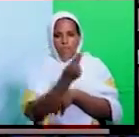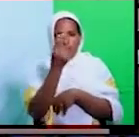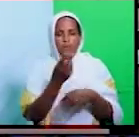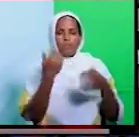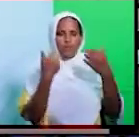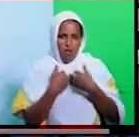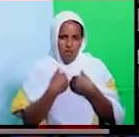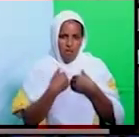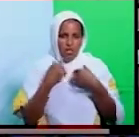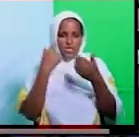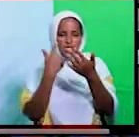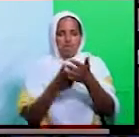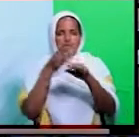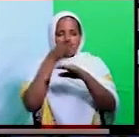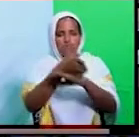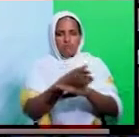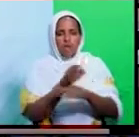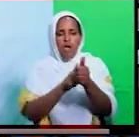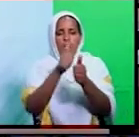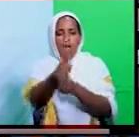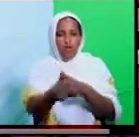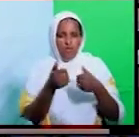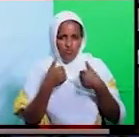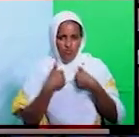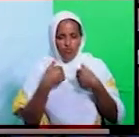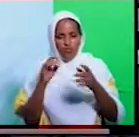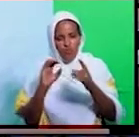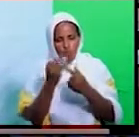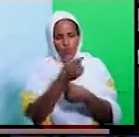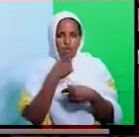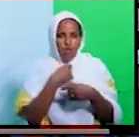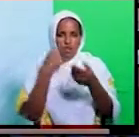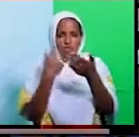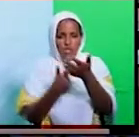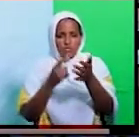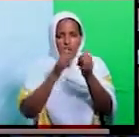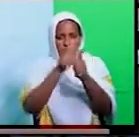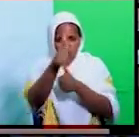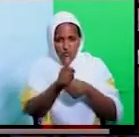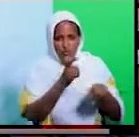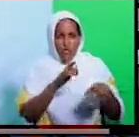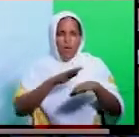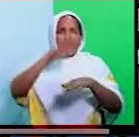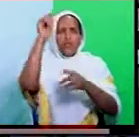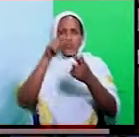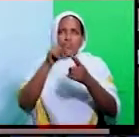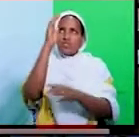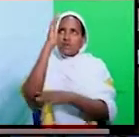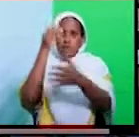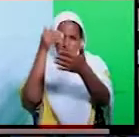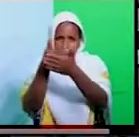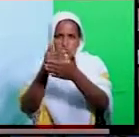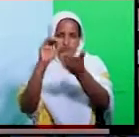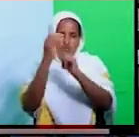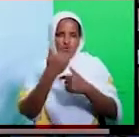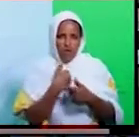እግዚአብሔር ለመውጣት ልክ ያዕቆብ እንዳየው መሰላል ከመሰላሉ በላይ እግዚአብሔር እንደነበረ በዛ መላእክት ይወጡ ይወርዱ እንደነበረ ቅዱሳት